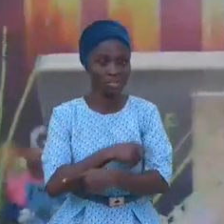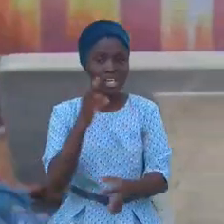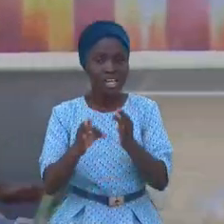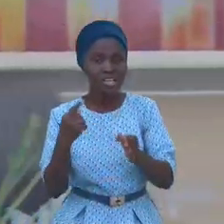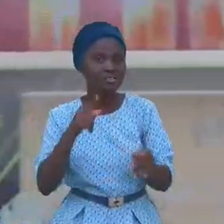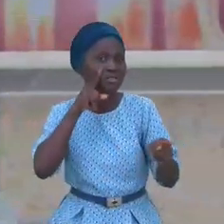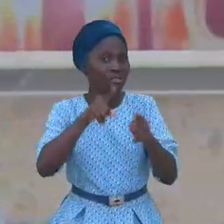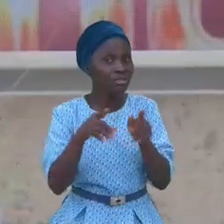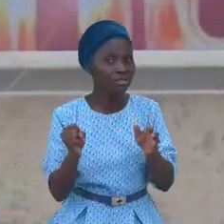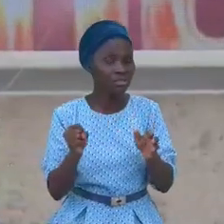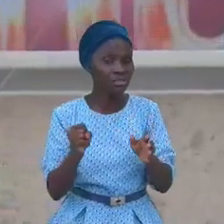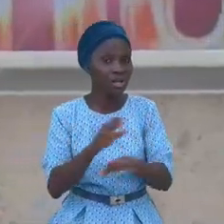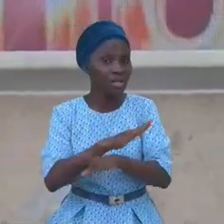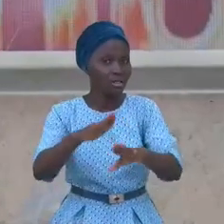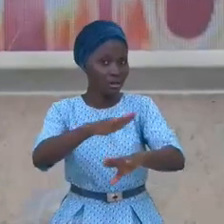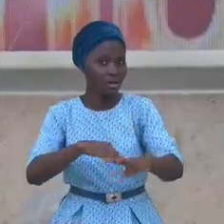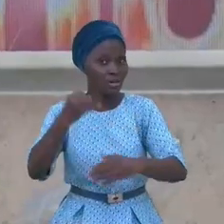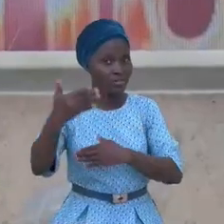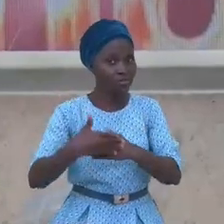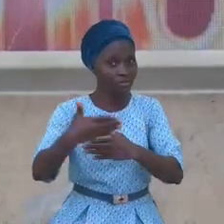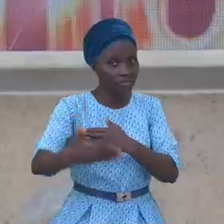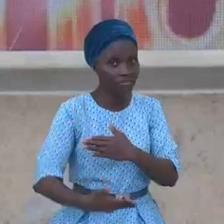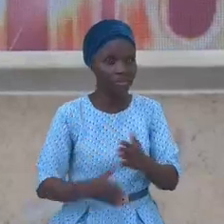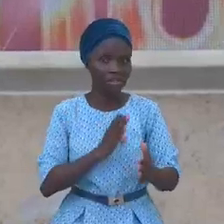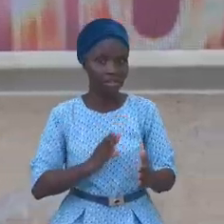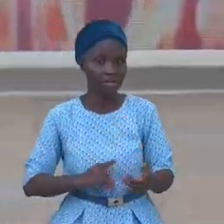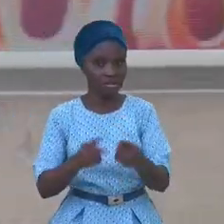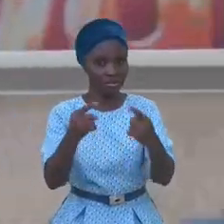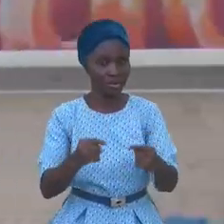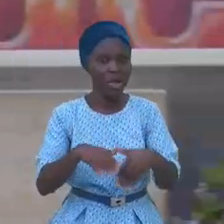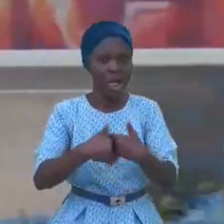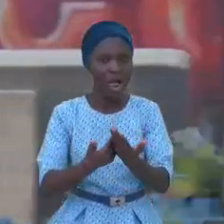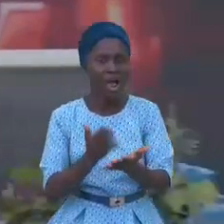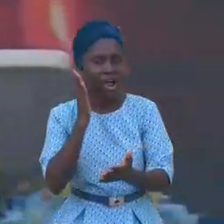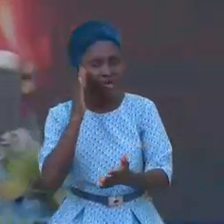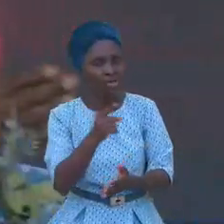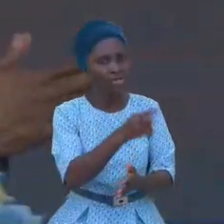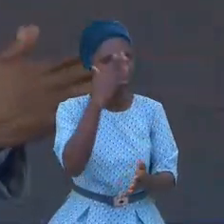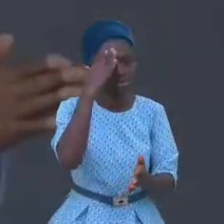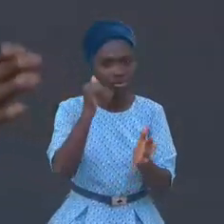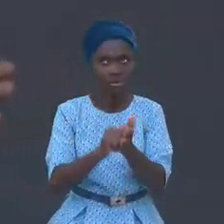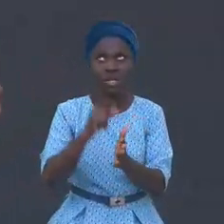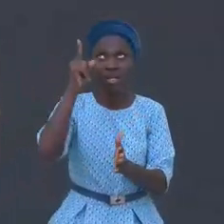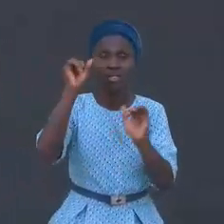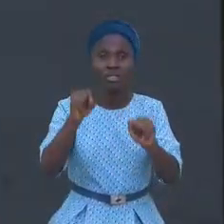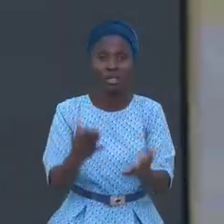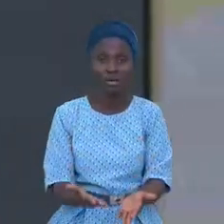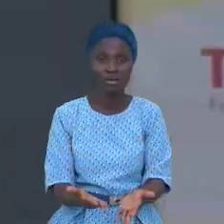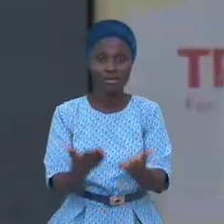de venir faire, comment saurons-nous qu'il peut ressusciter les morts? Les exploits